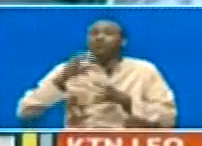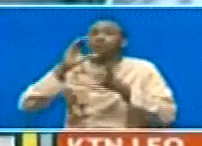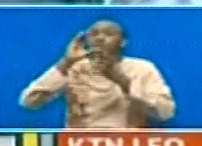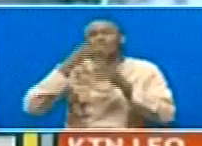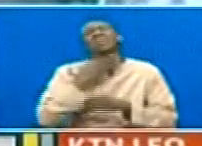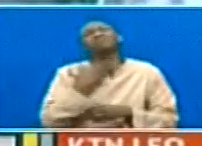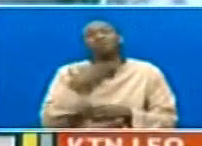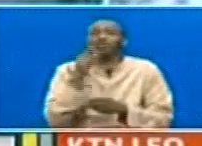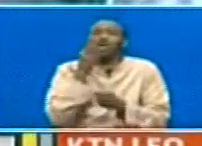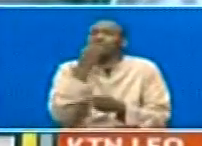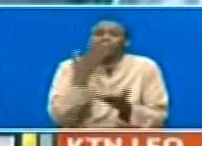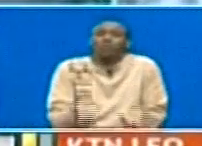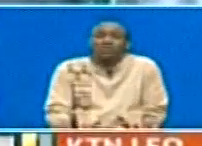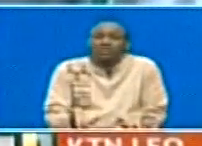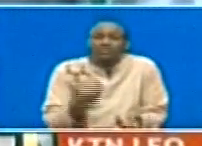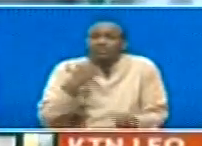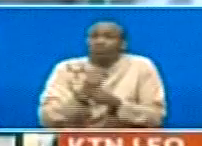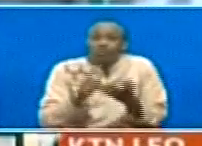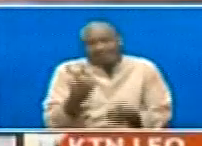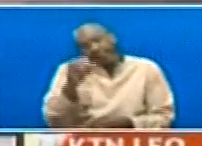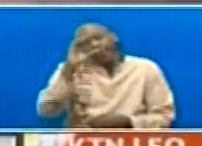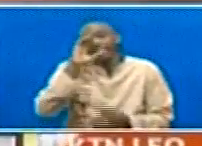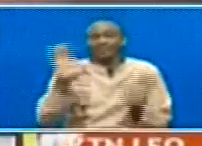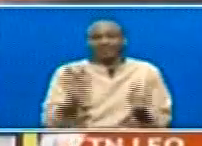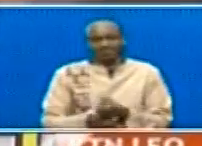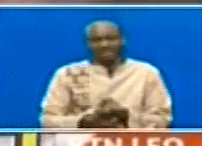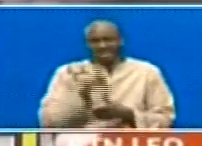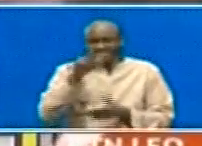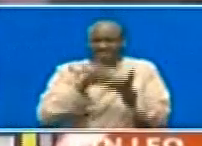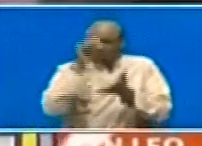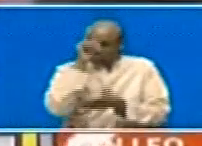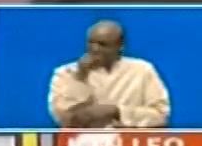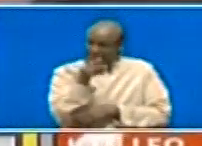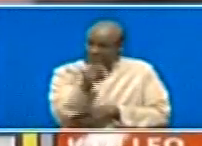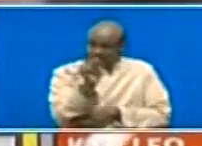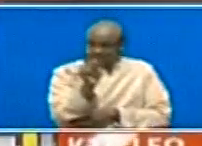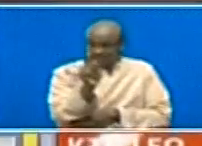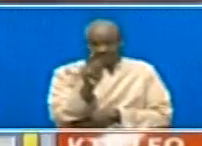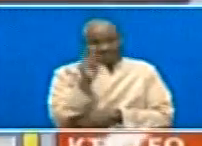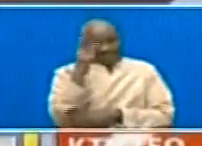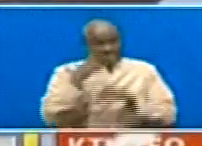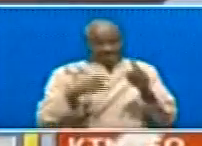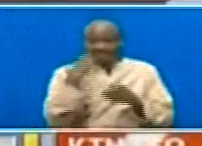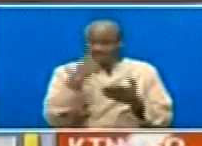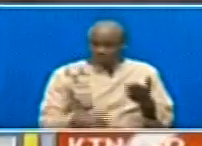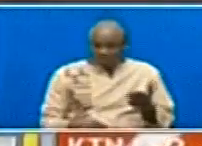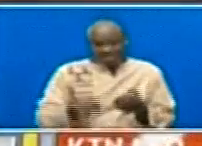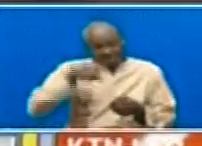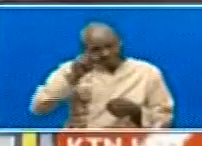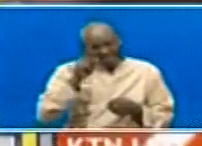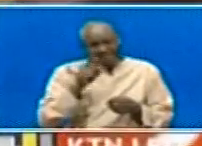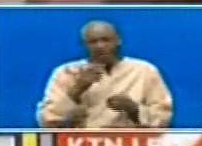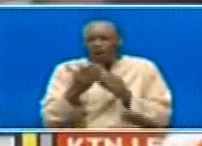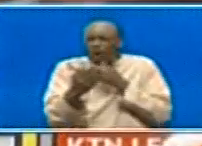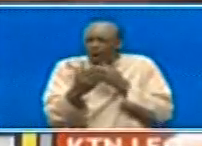sasa. Haikuwa amefunguliwa nikakunywa hiyo. Mwanafunzi huyu wa mwaka wa pili anasema si mara moja aliponea tundu